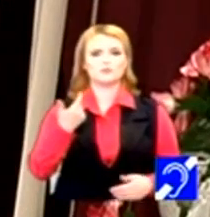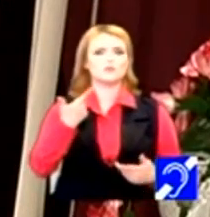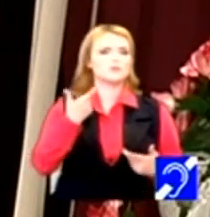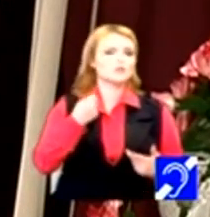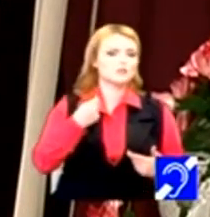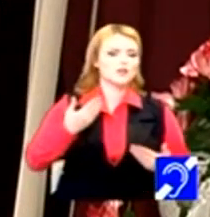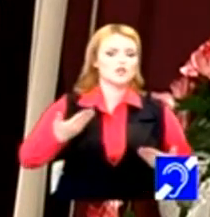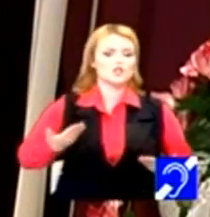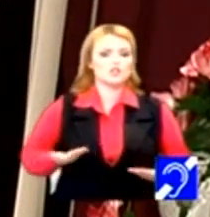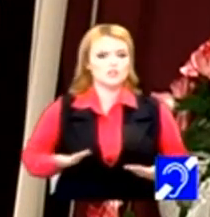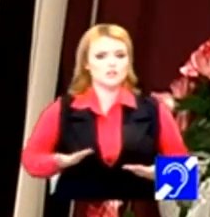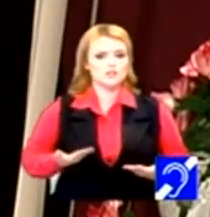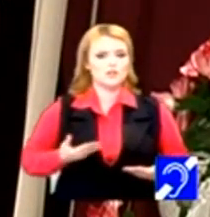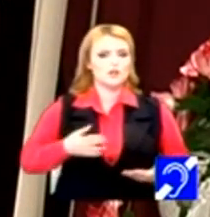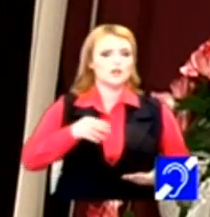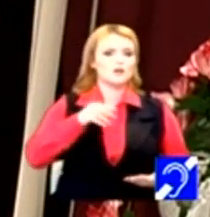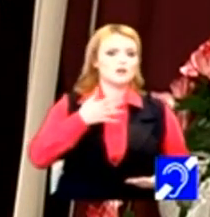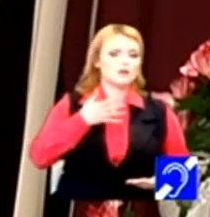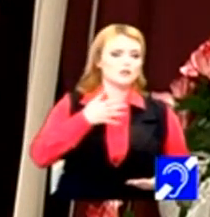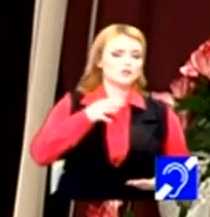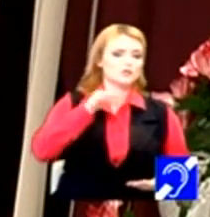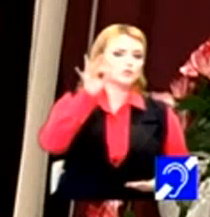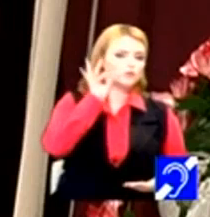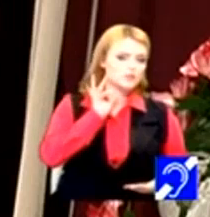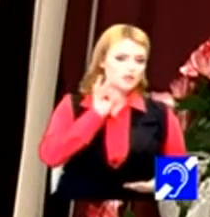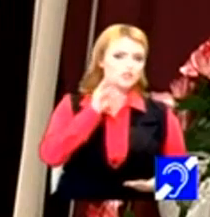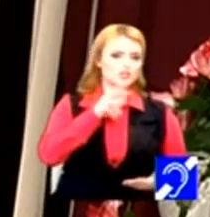amară și mai dulce ca în Basarabia.